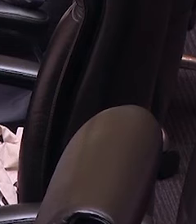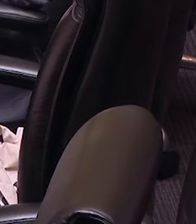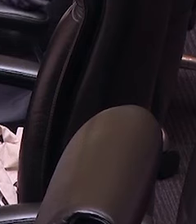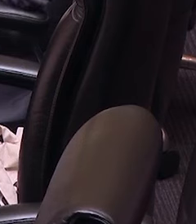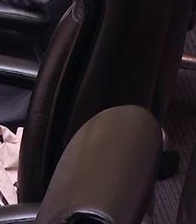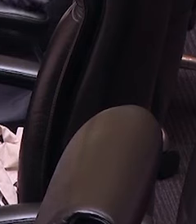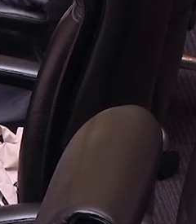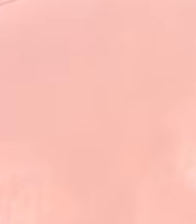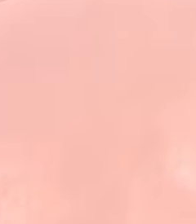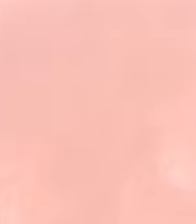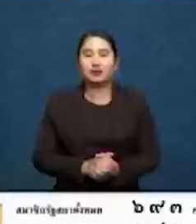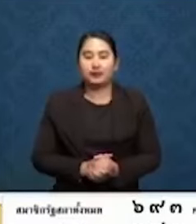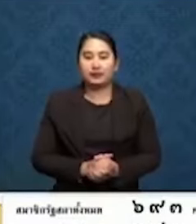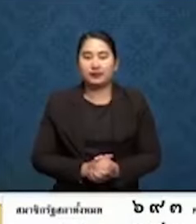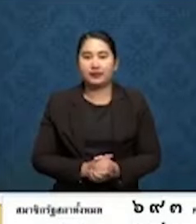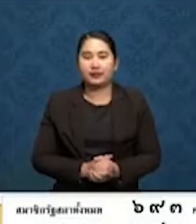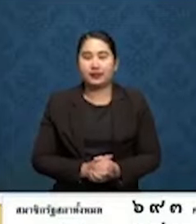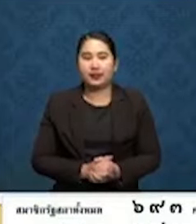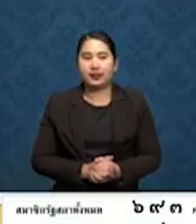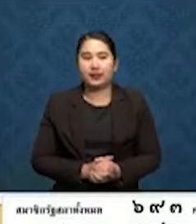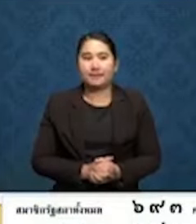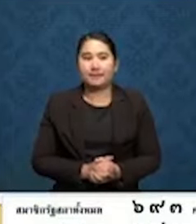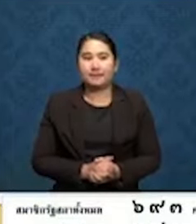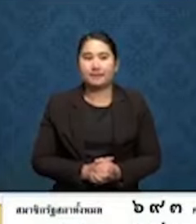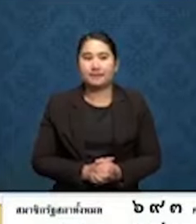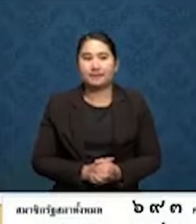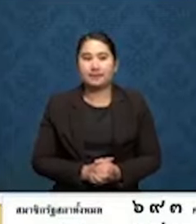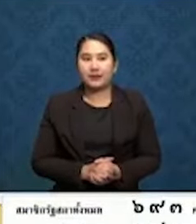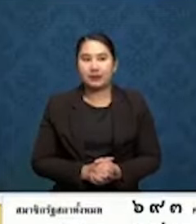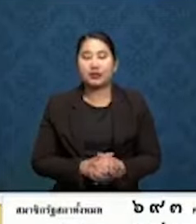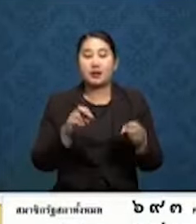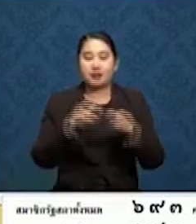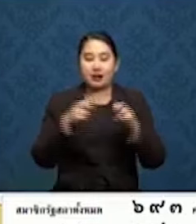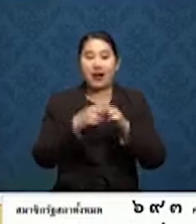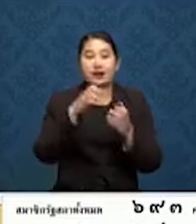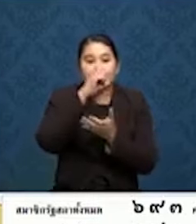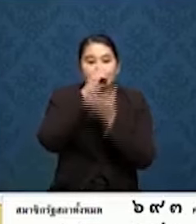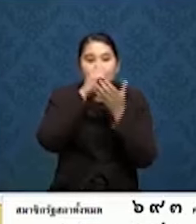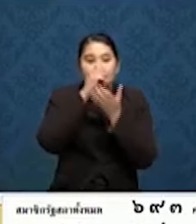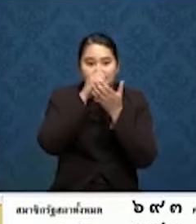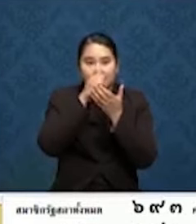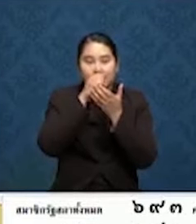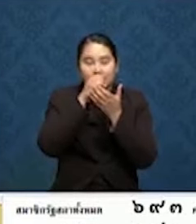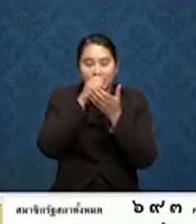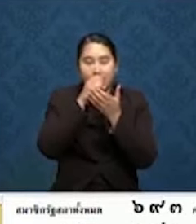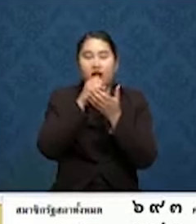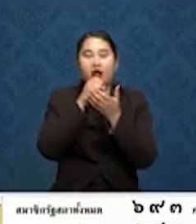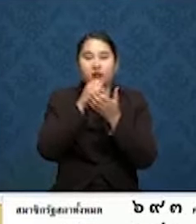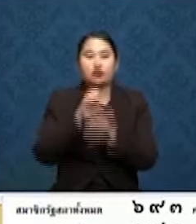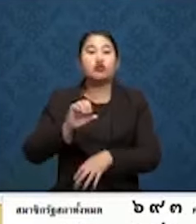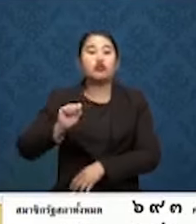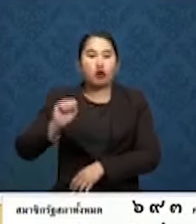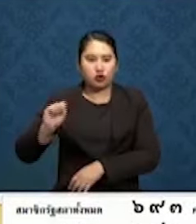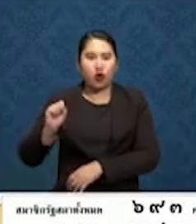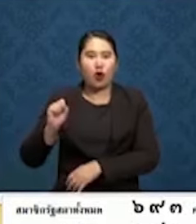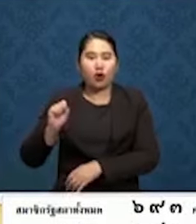ปัญหาของท่านนายกคราวนี้อีกนิดเดียวพอมาตอนบ่ายนะพี่ก็จะโทรเหนือเรื่องสั่งการน้ำท่ว ม นะครับผ